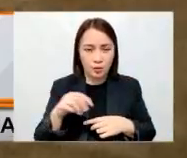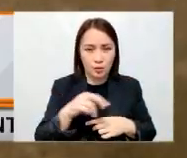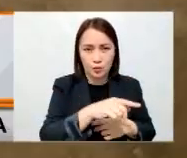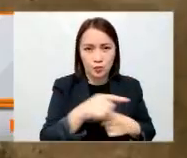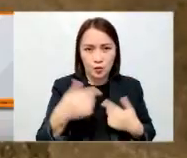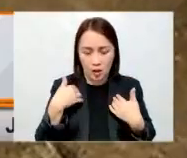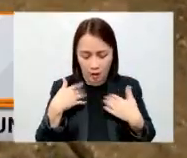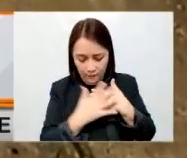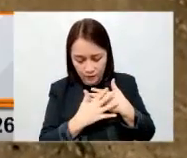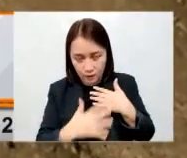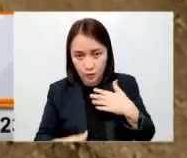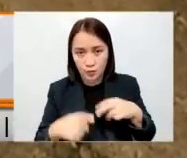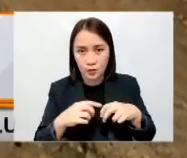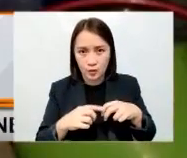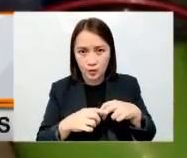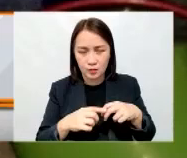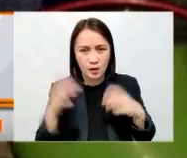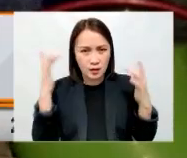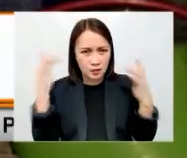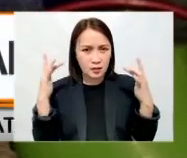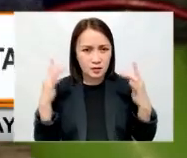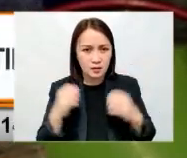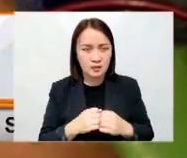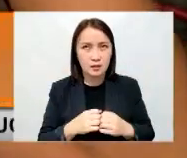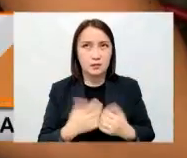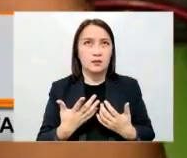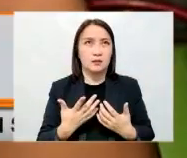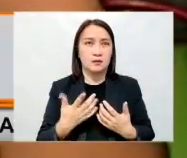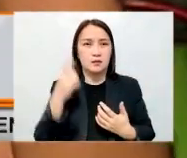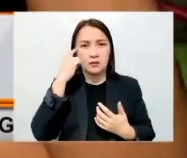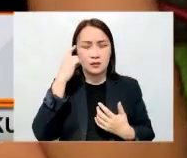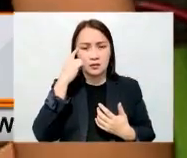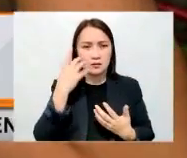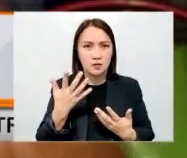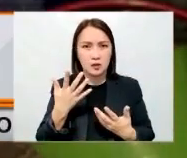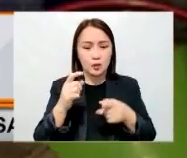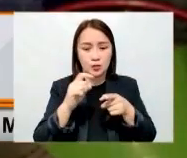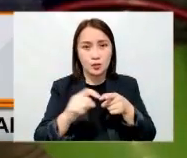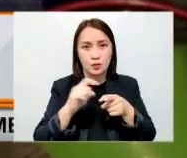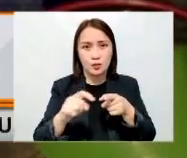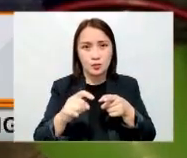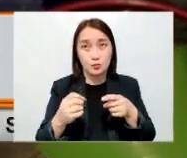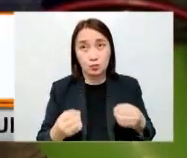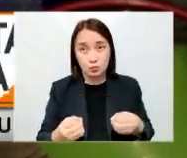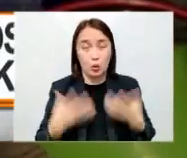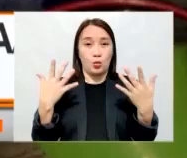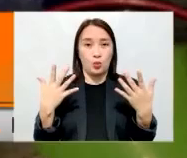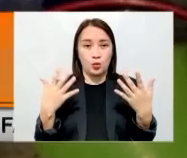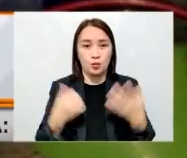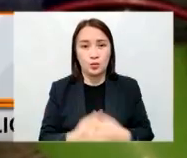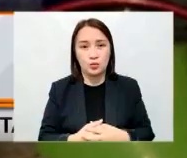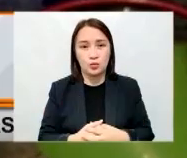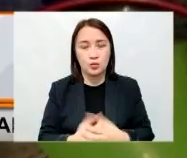Kung pumutok na lang po, lakas kasi ng putok eh. Akala mo, kuryente, bug, gumayon talaga.